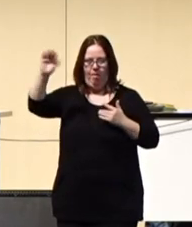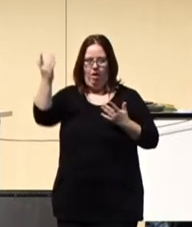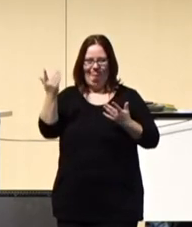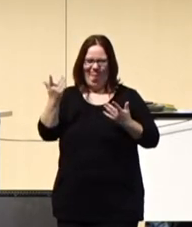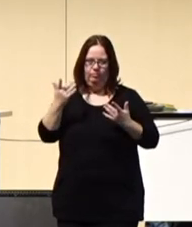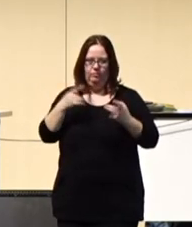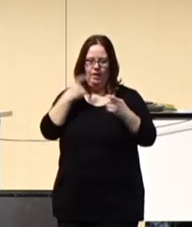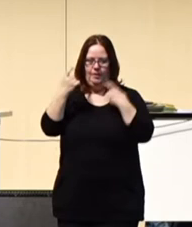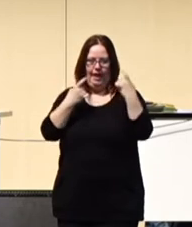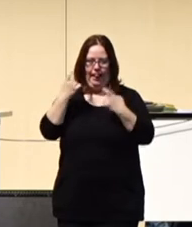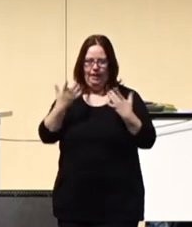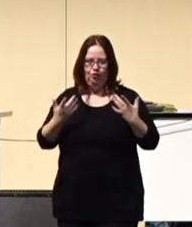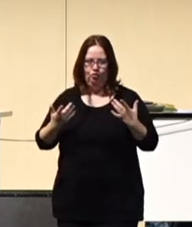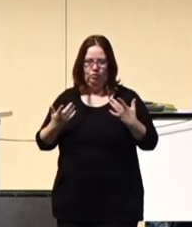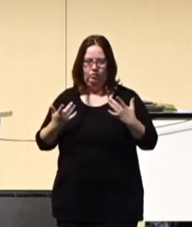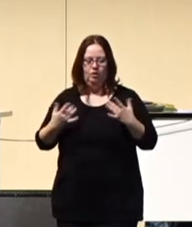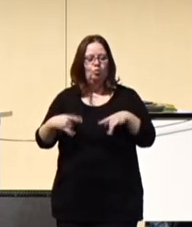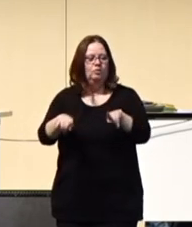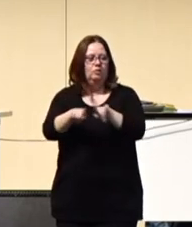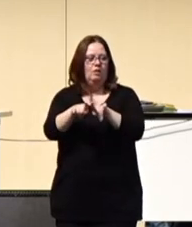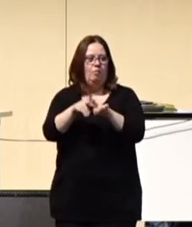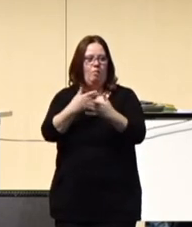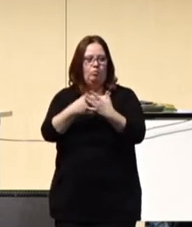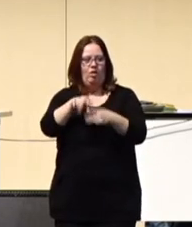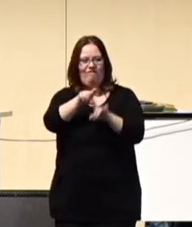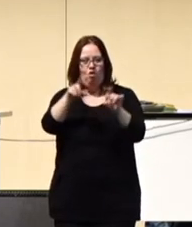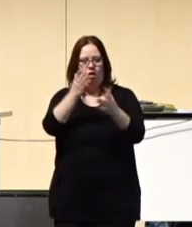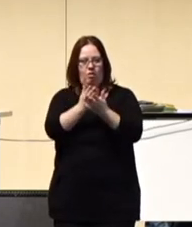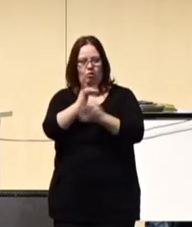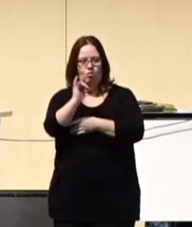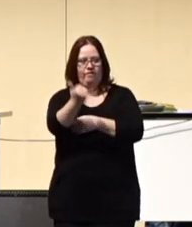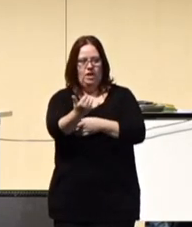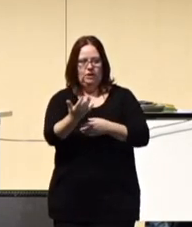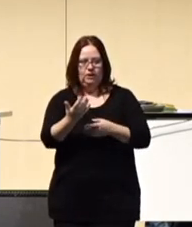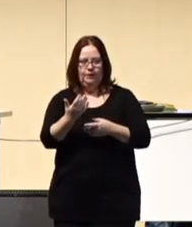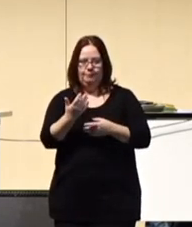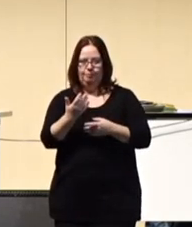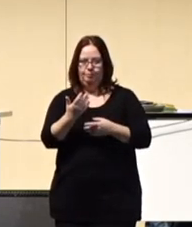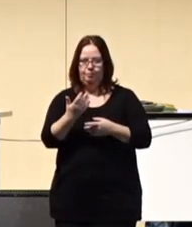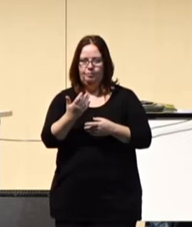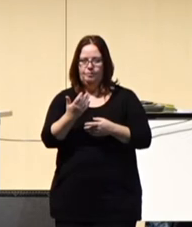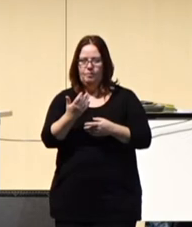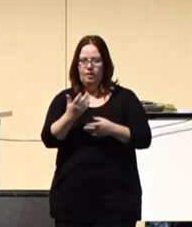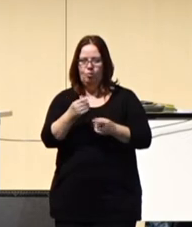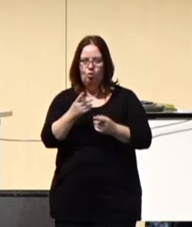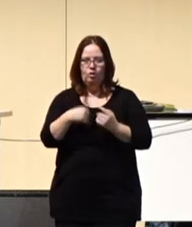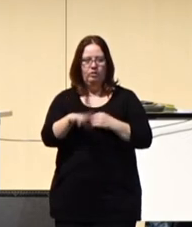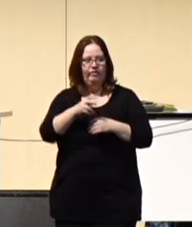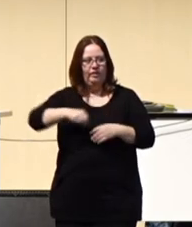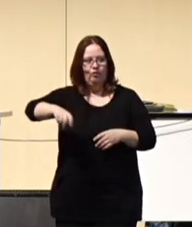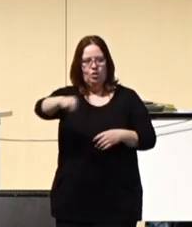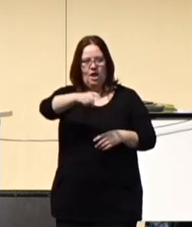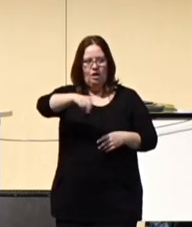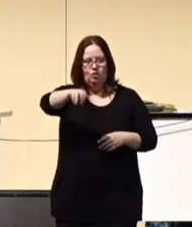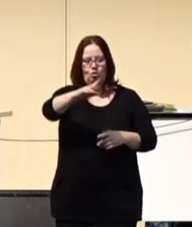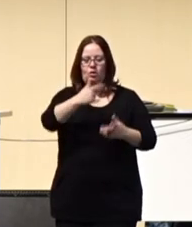sehr Bedenkliches. Man sieht das auch selber, wenn man am Wochenende unterwegs ist, in einer gut gefüllten Fußgängerzone, aber